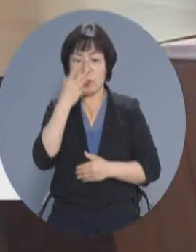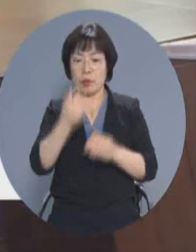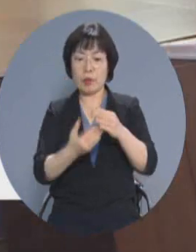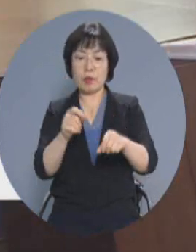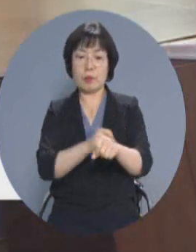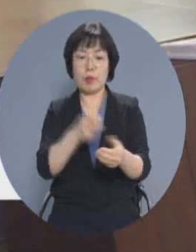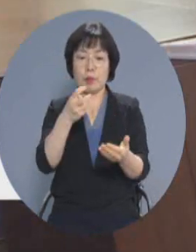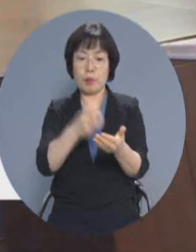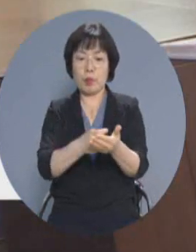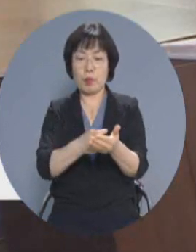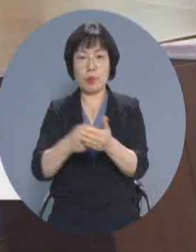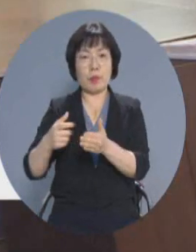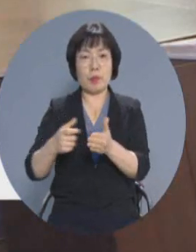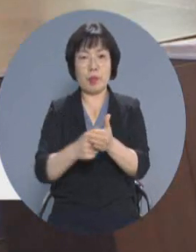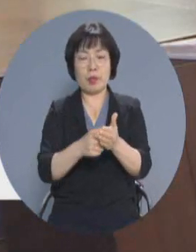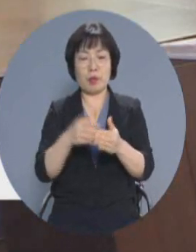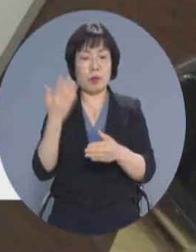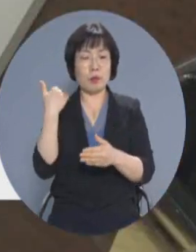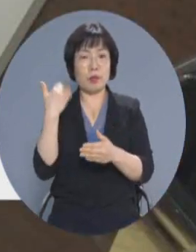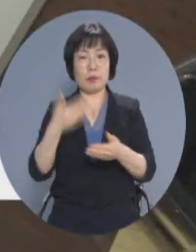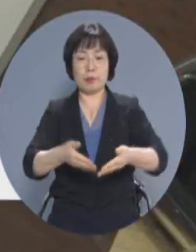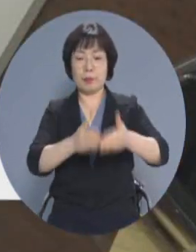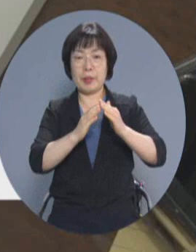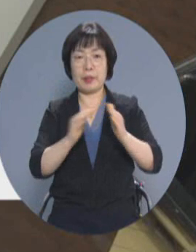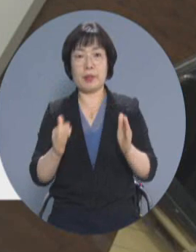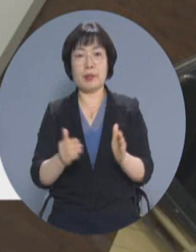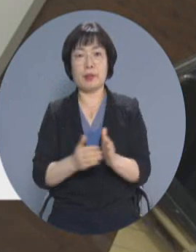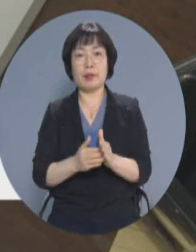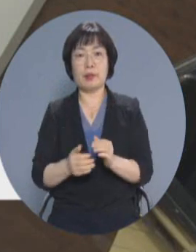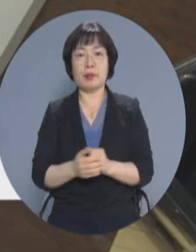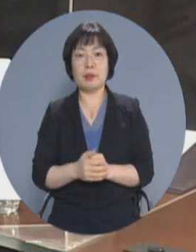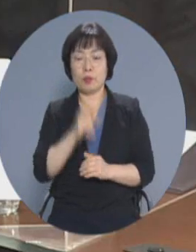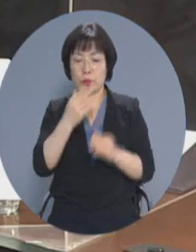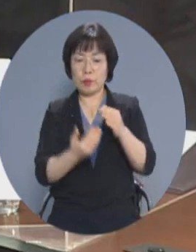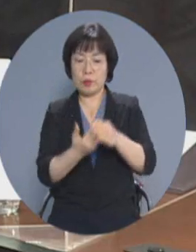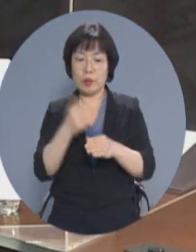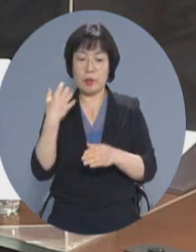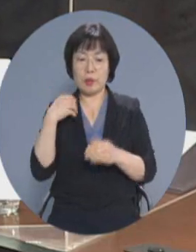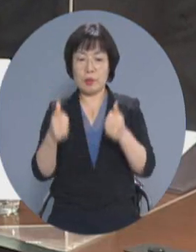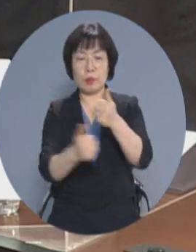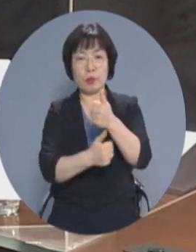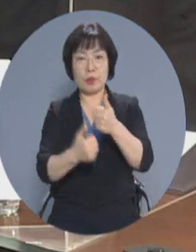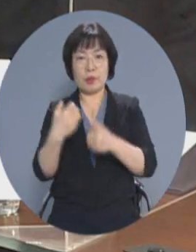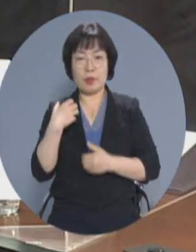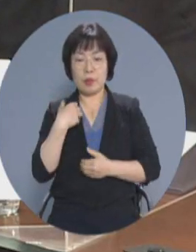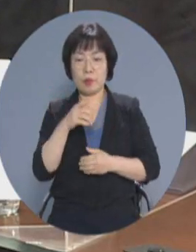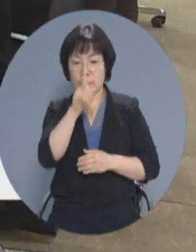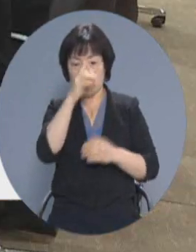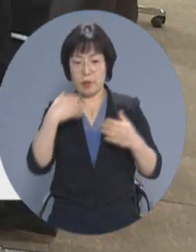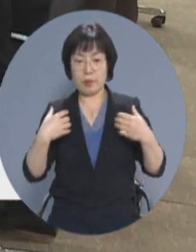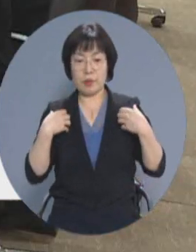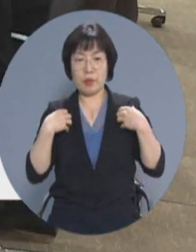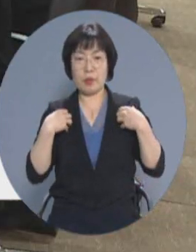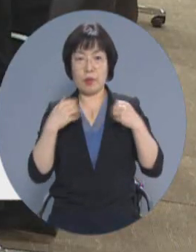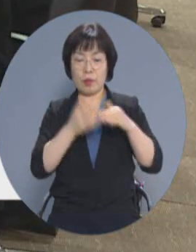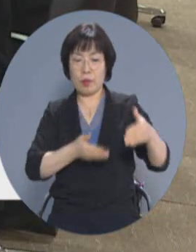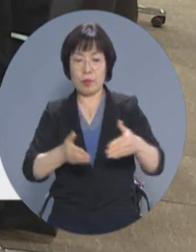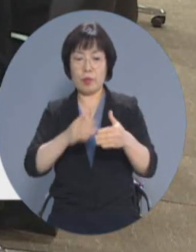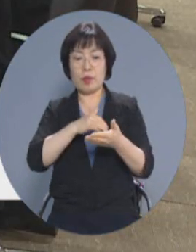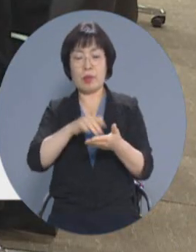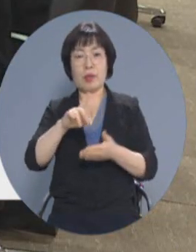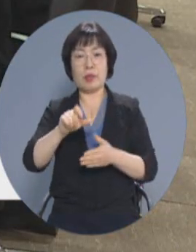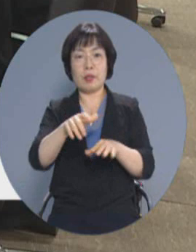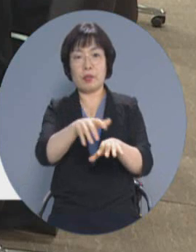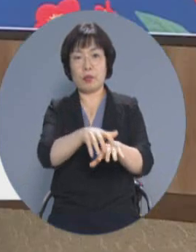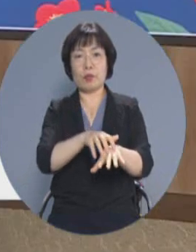사건 특별법에 따라 최근 출범했습니다. 여순 사건 실무위원회는 도청 관계자와 유족 대표 등